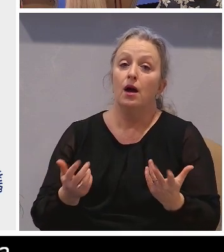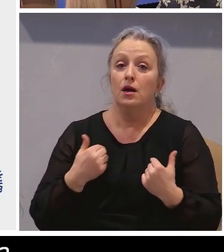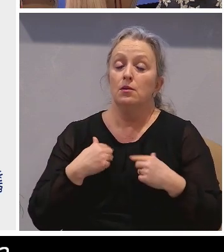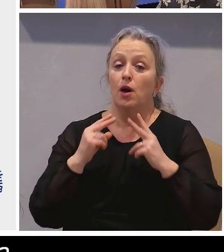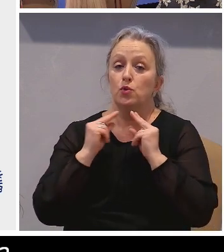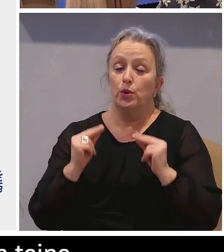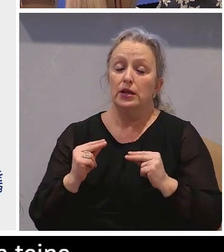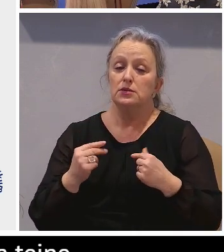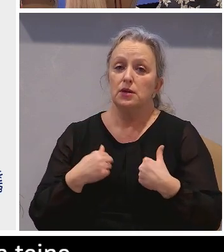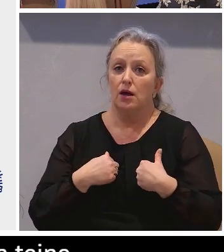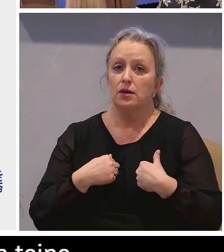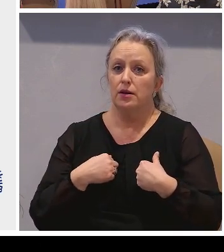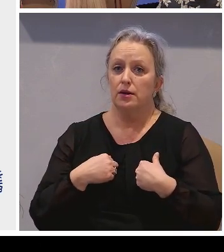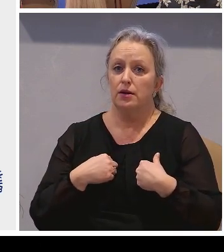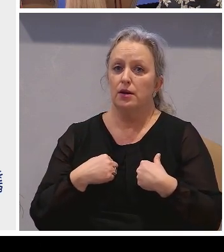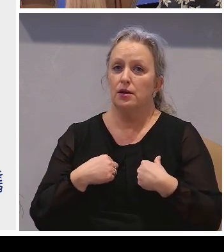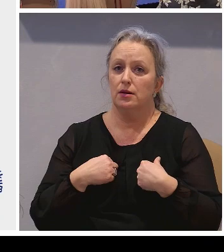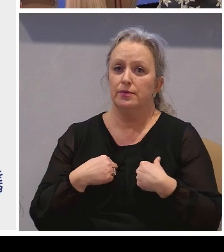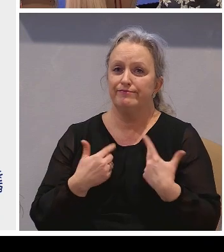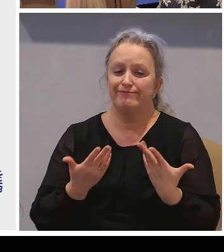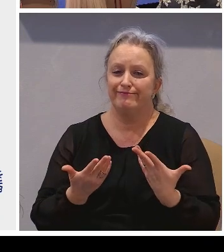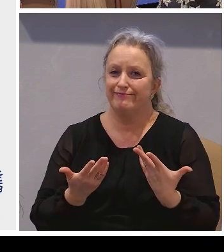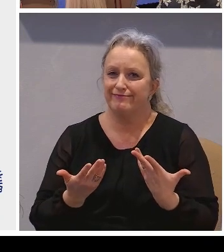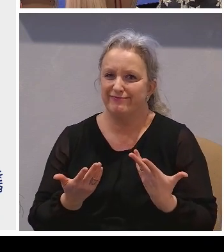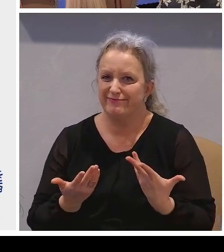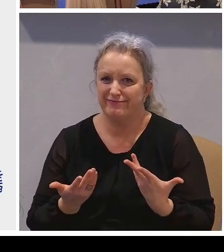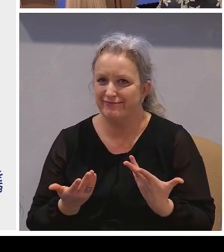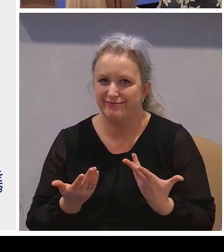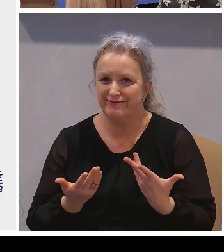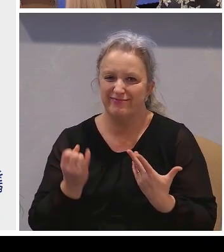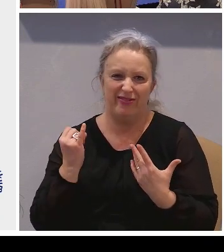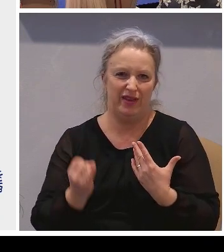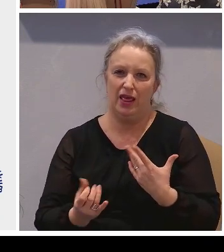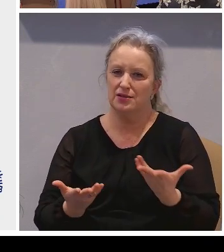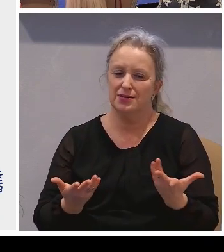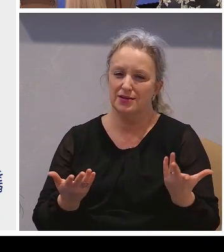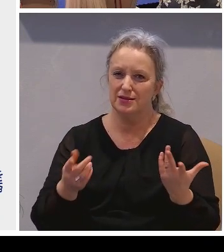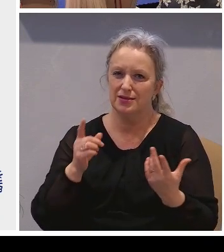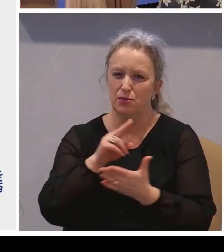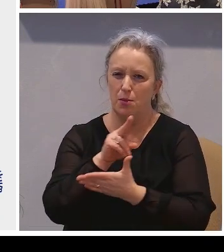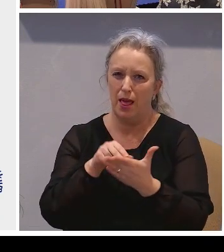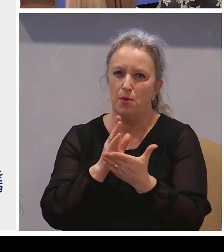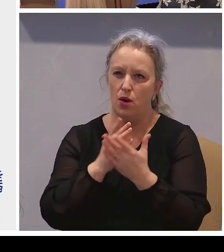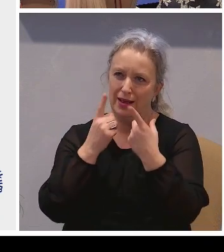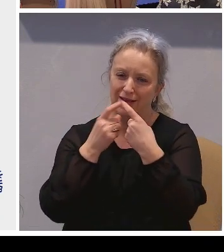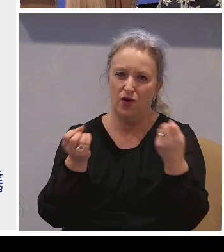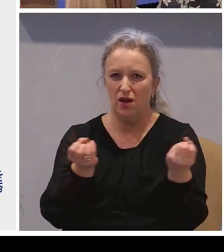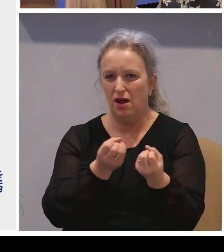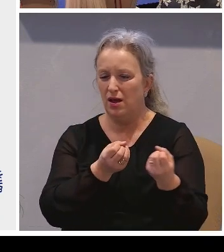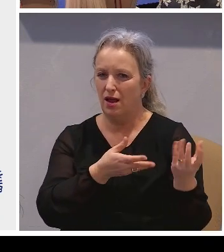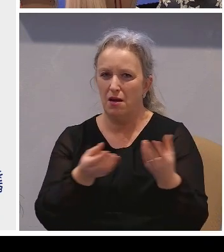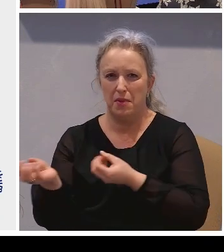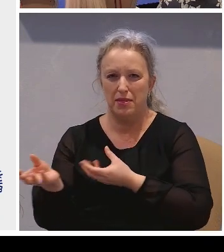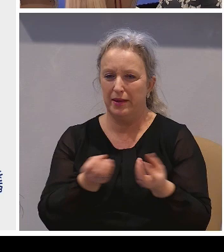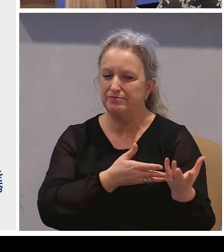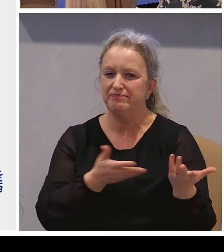mina, patient while the new one on meil veel opens it. alles lapsekingades ja see on There probleem ja should be sellega tuleb overlap and tegeleda. coordination, but I admit this is